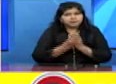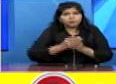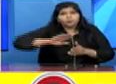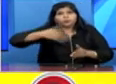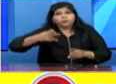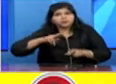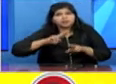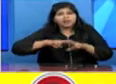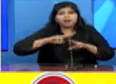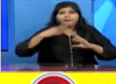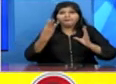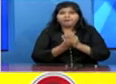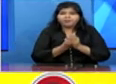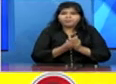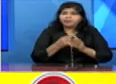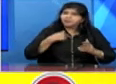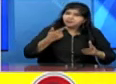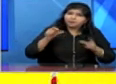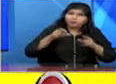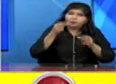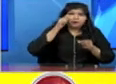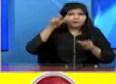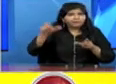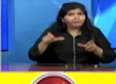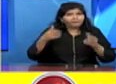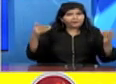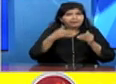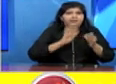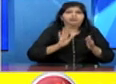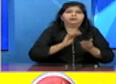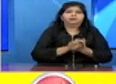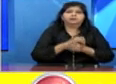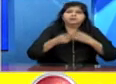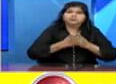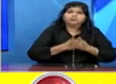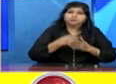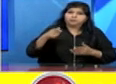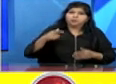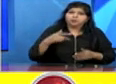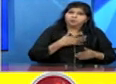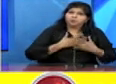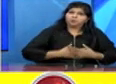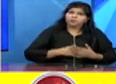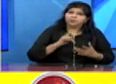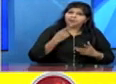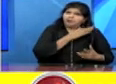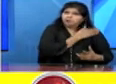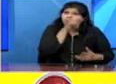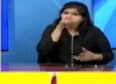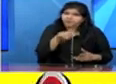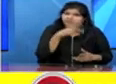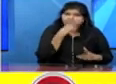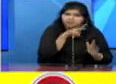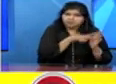दूसरा व्यक्ति इस वायरस से संक्रमित न हो पाए। इसलिए जब लोग खुद इतनी जिम्मेदारी दिखा रहे